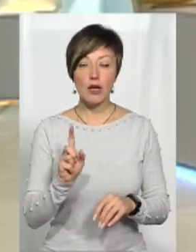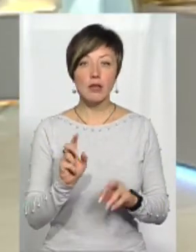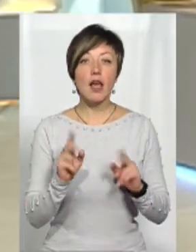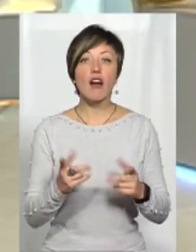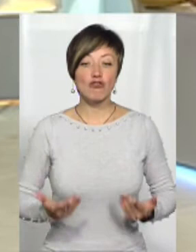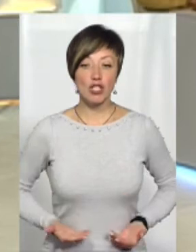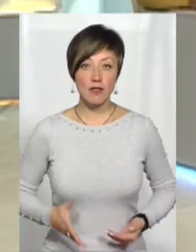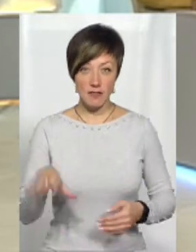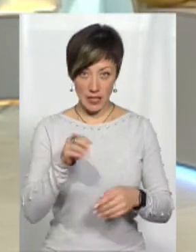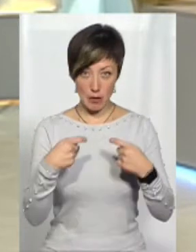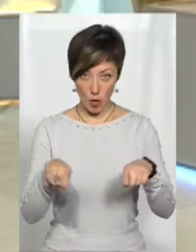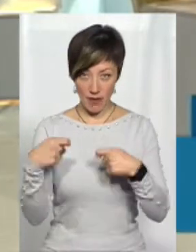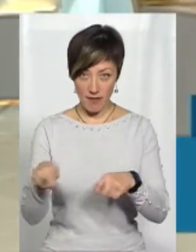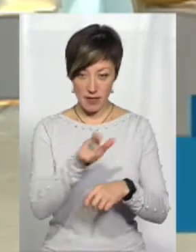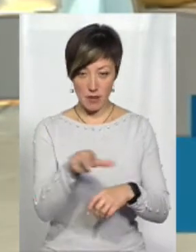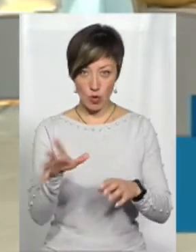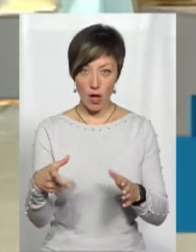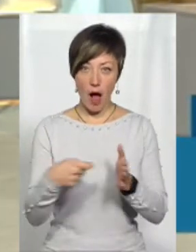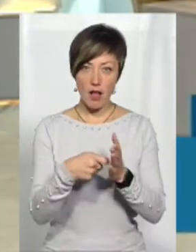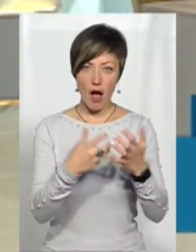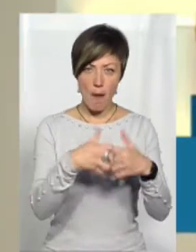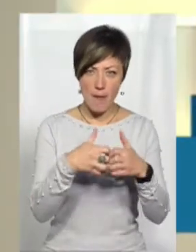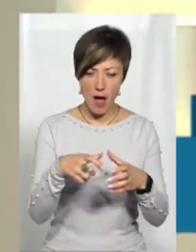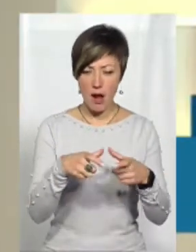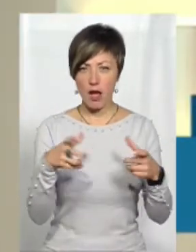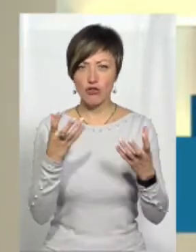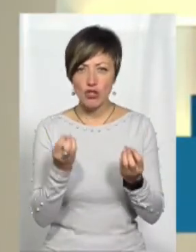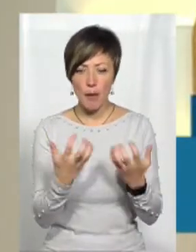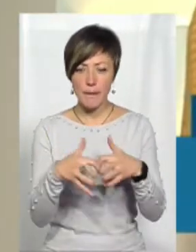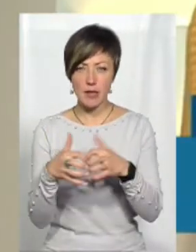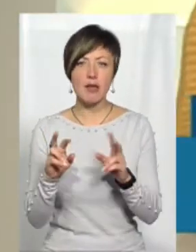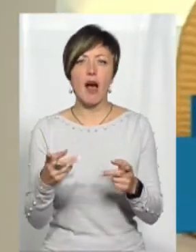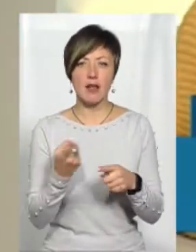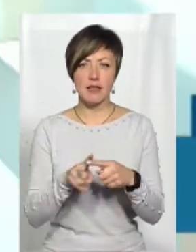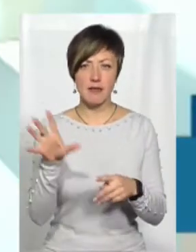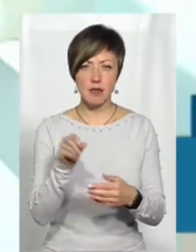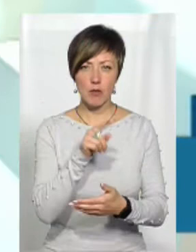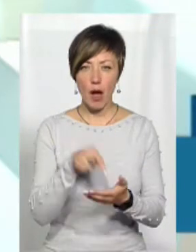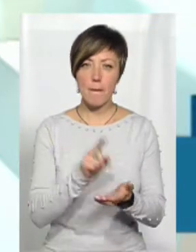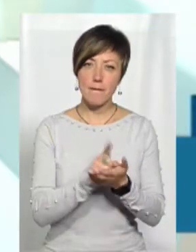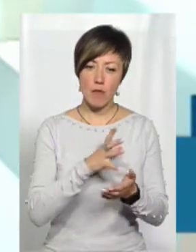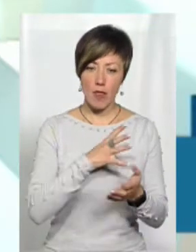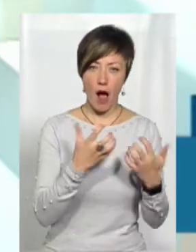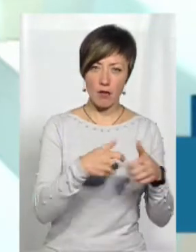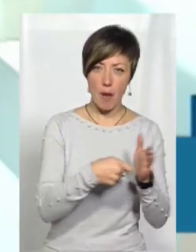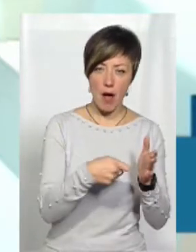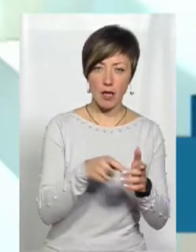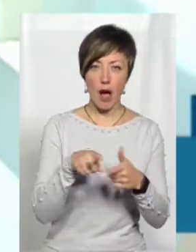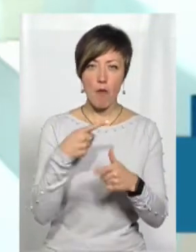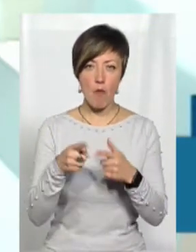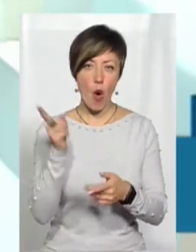житті? У всіх цих продавців будуть касові апарати, так, ще якісь пристрої, так, як це все буде? Так, має бути або касовий апарат,